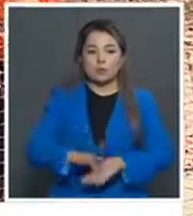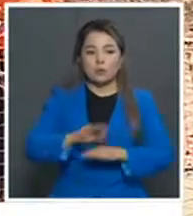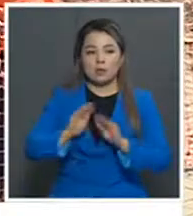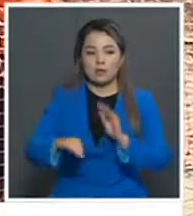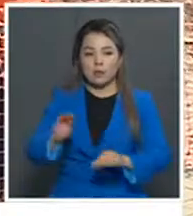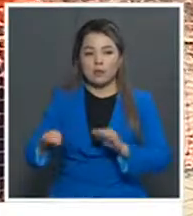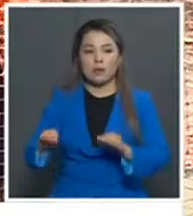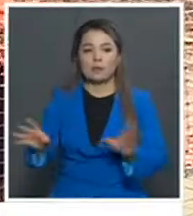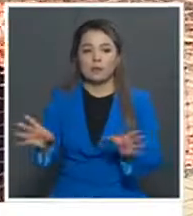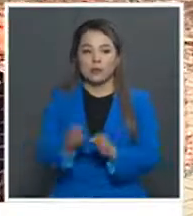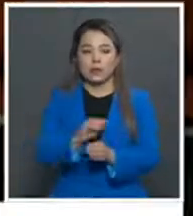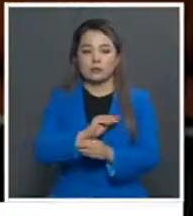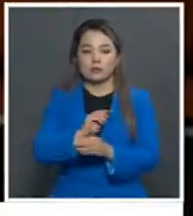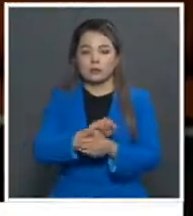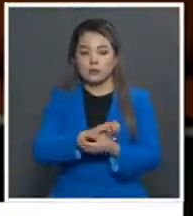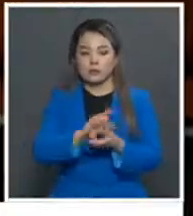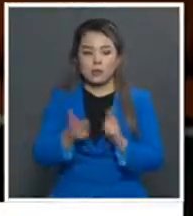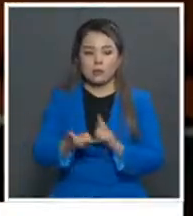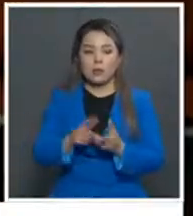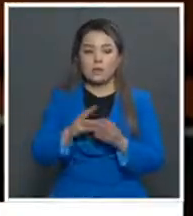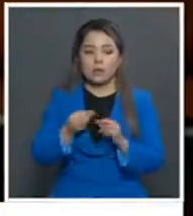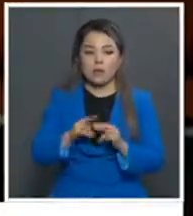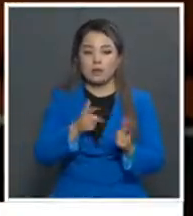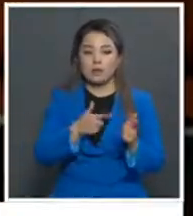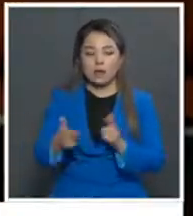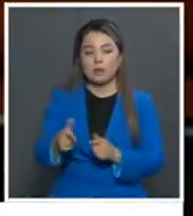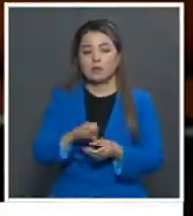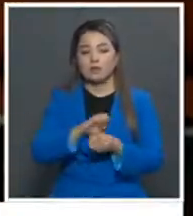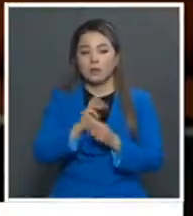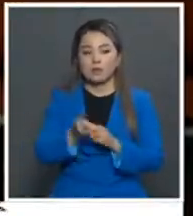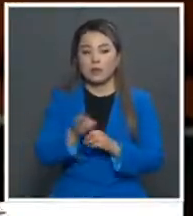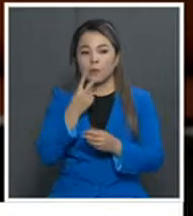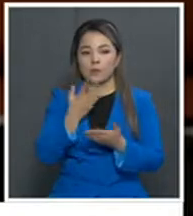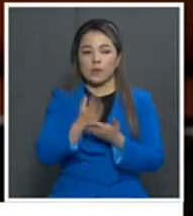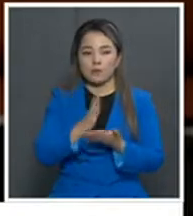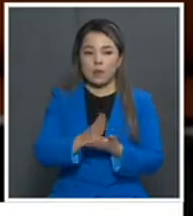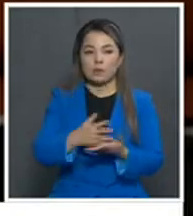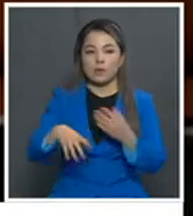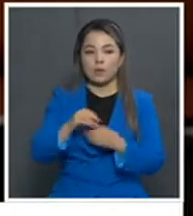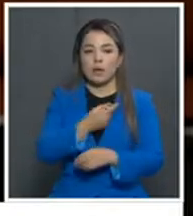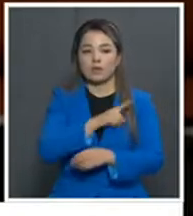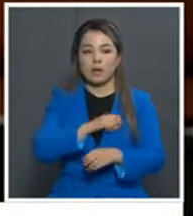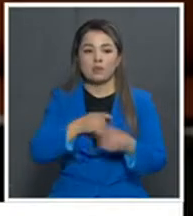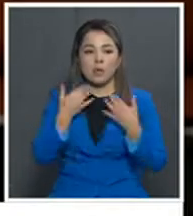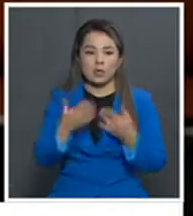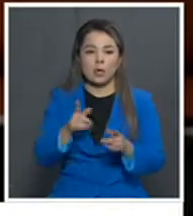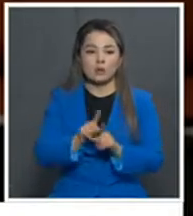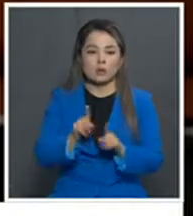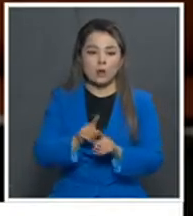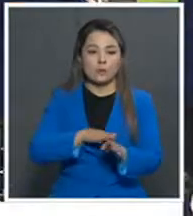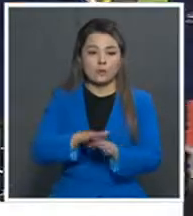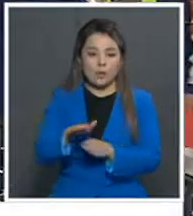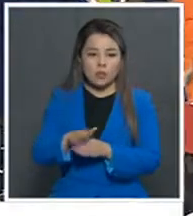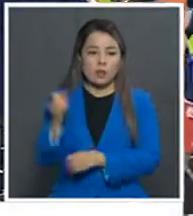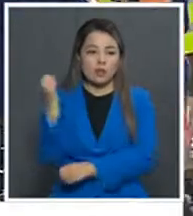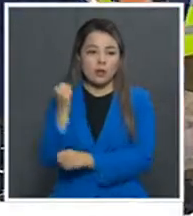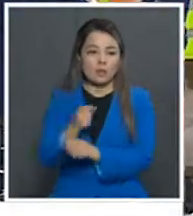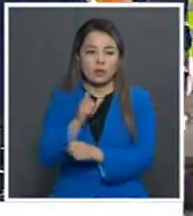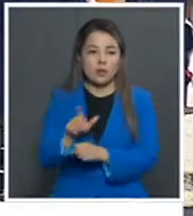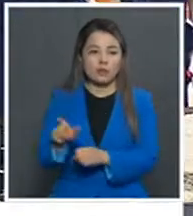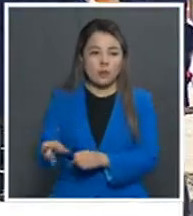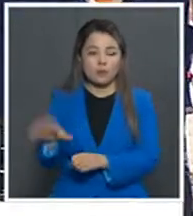қатар жүргізілмек. Мы придерживаемся всех санитарных норм. Біз барлық санитарлық талаптарды сақтауға тырысамыз. Жұмысшылардың